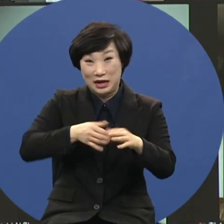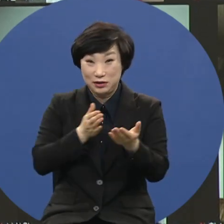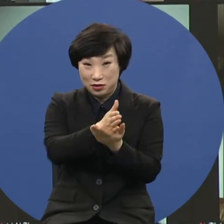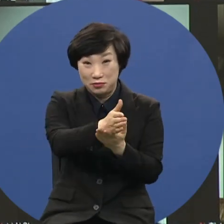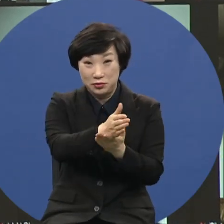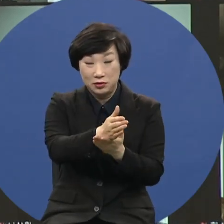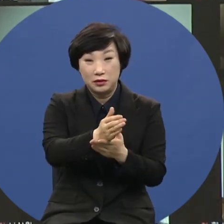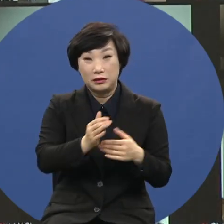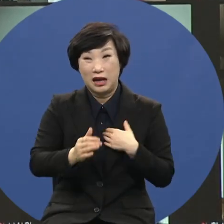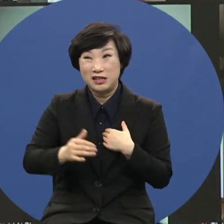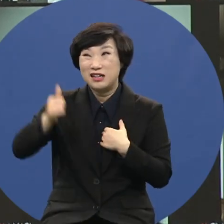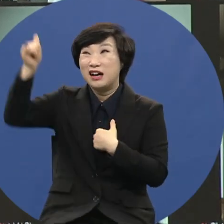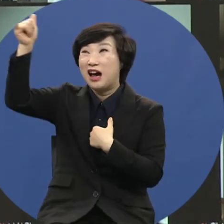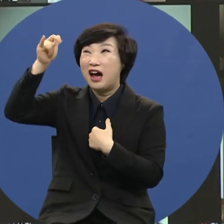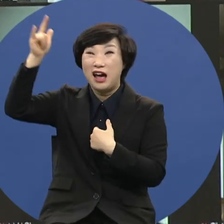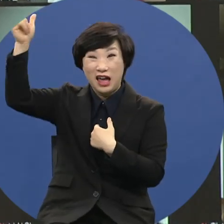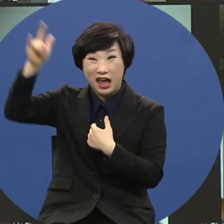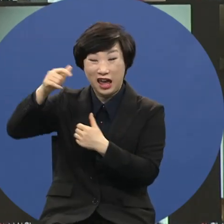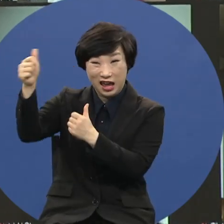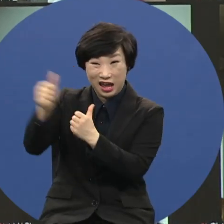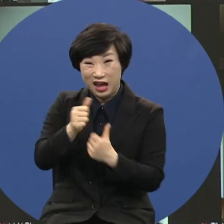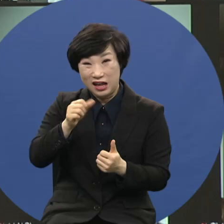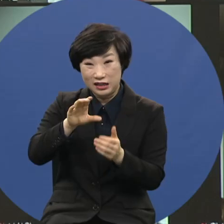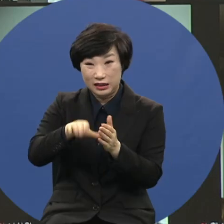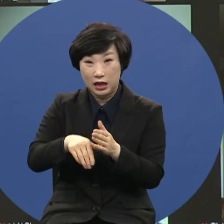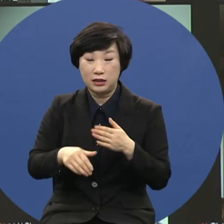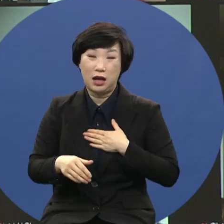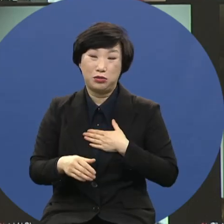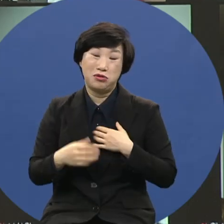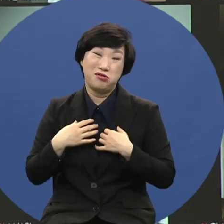있잖아요. 목이